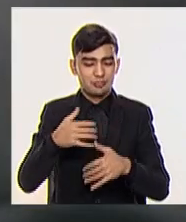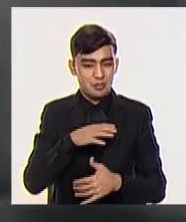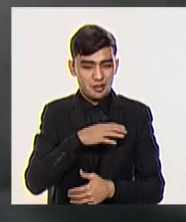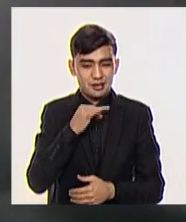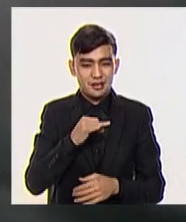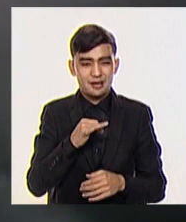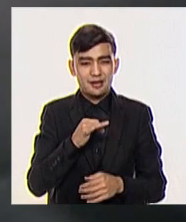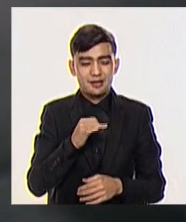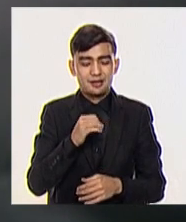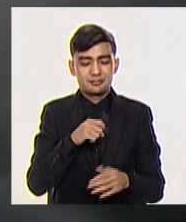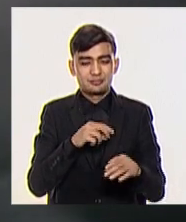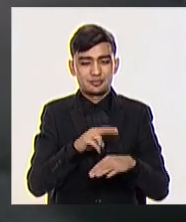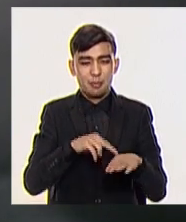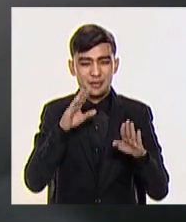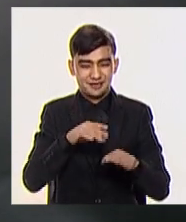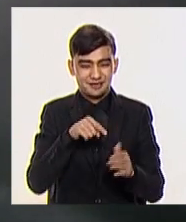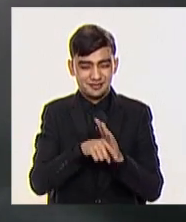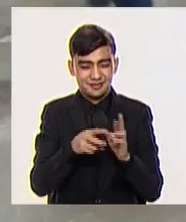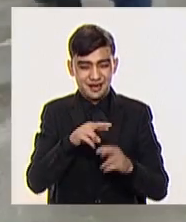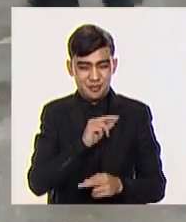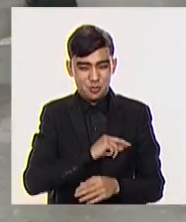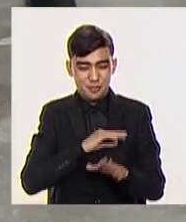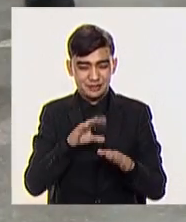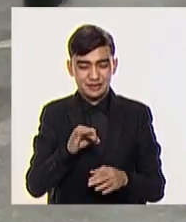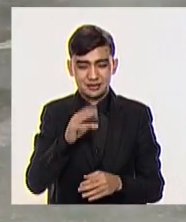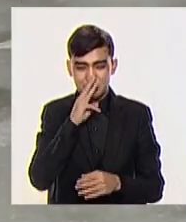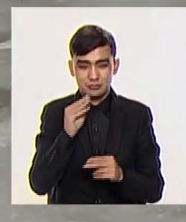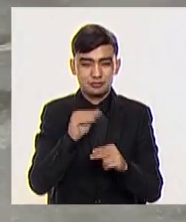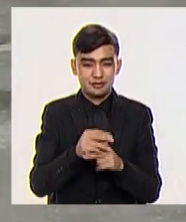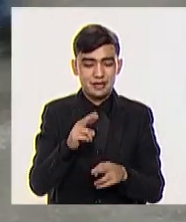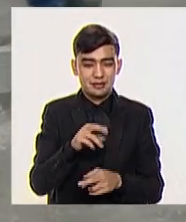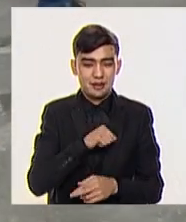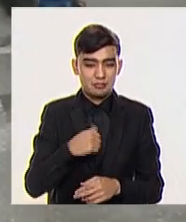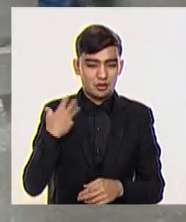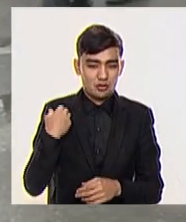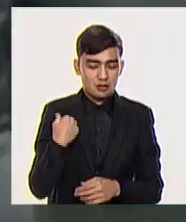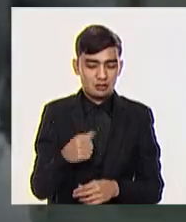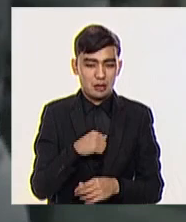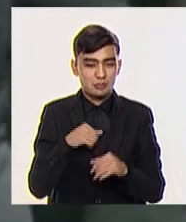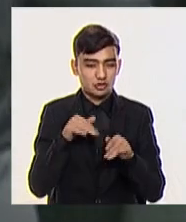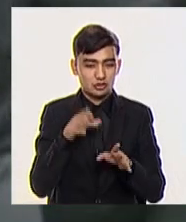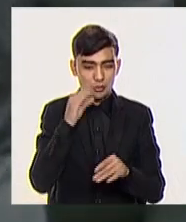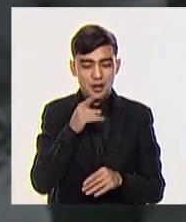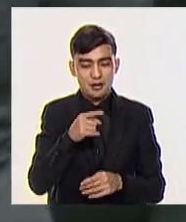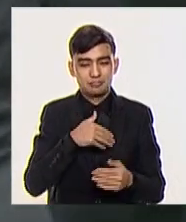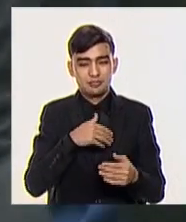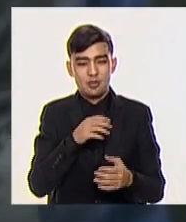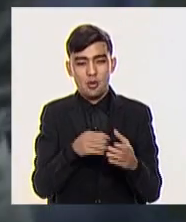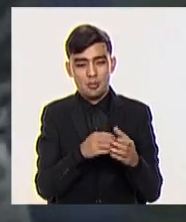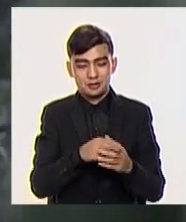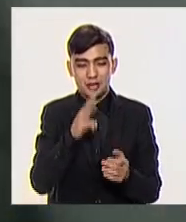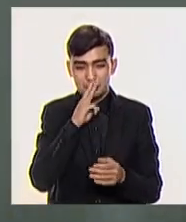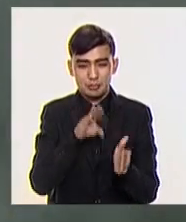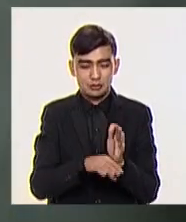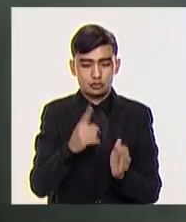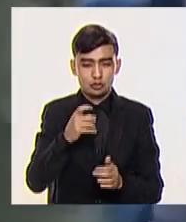еңбек инспекторларының сөзінше сияқы төлеу жұмыс берушінің өз еркінде. Алайда бұл компаниядағы жұмысшылардың еңбекақысы сияқсыз